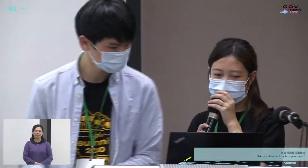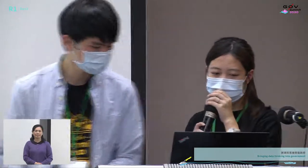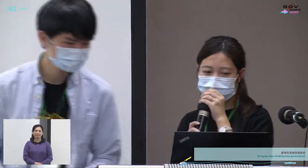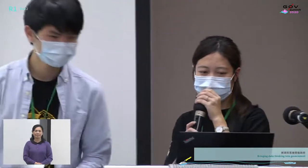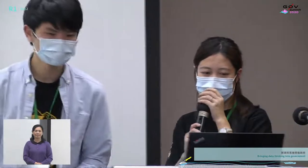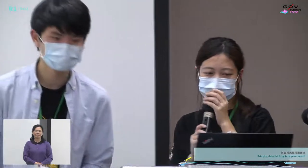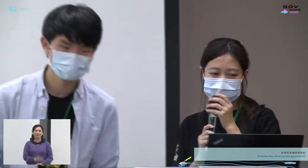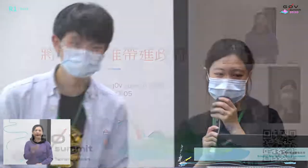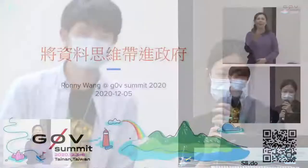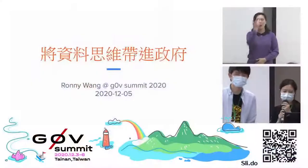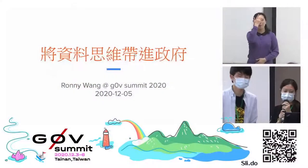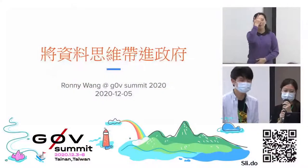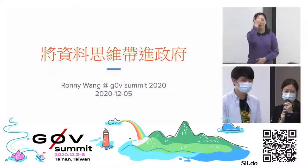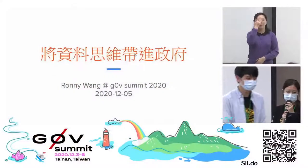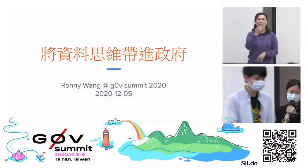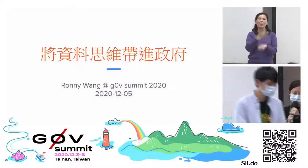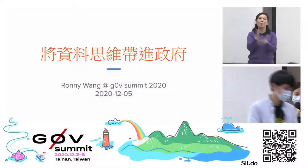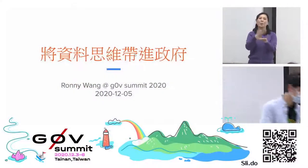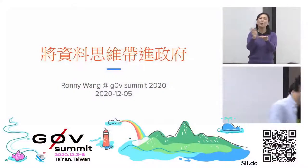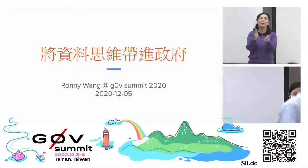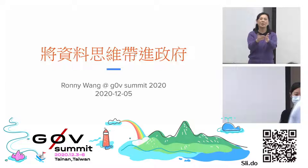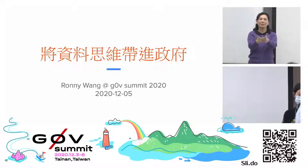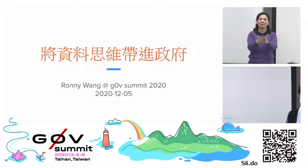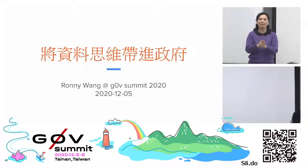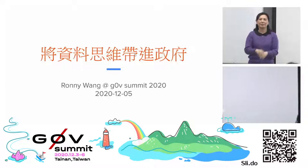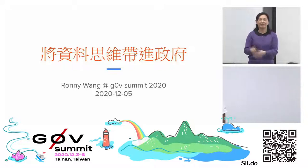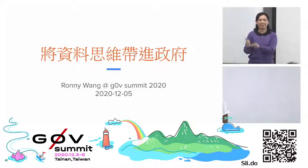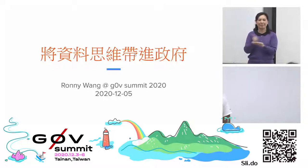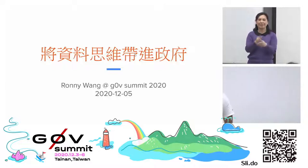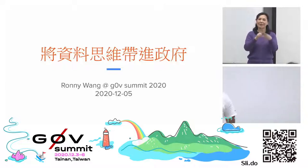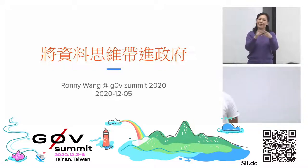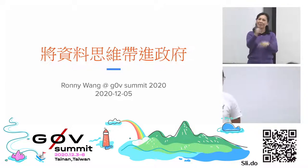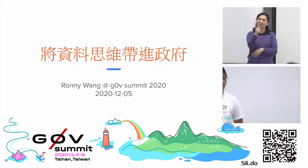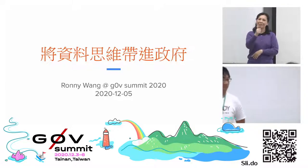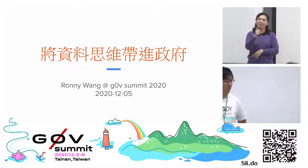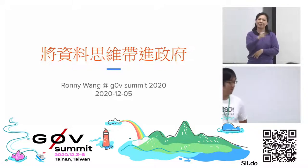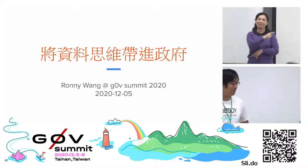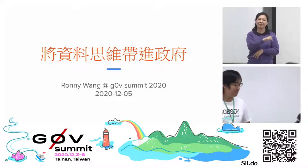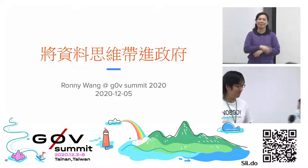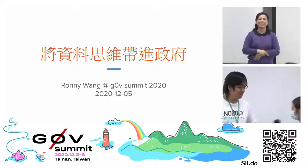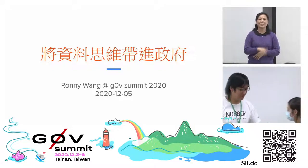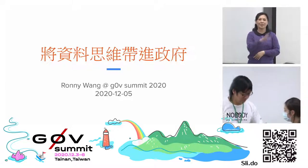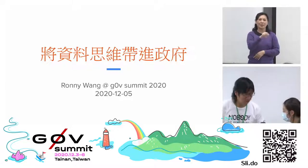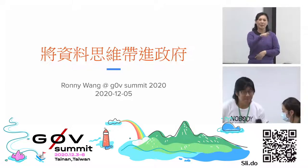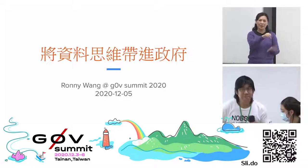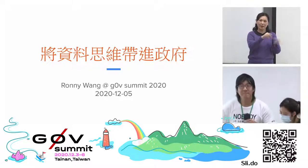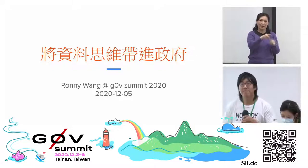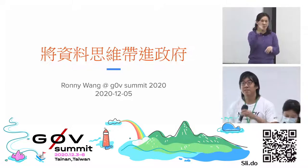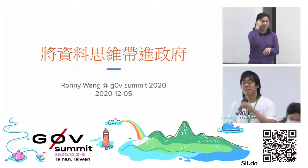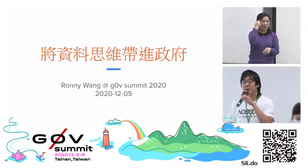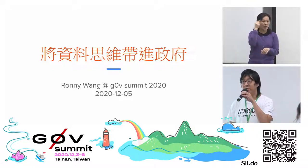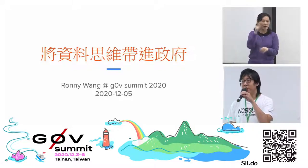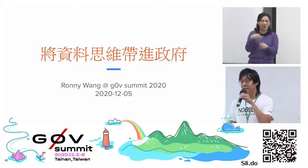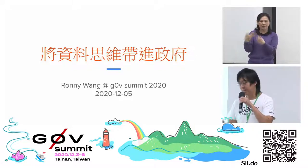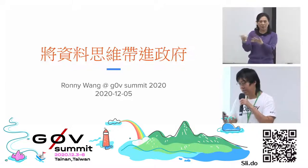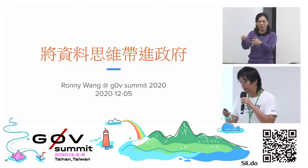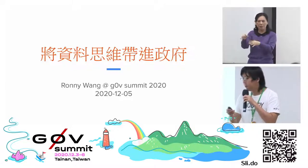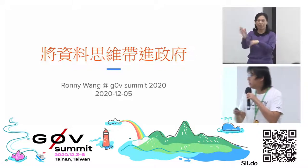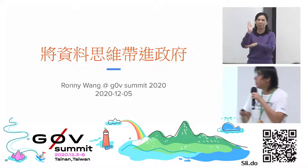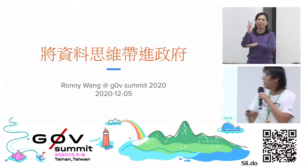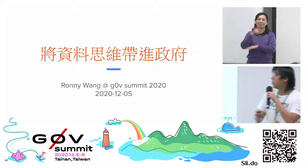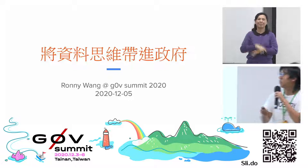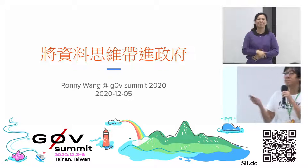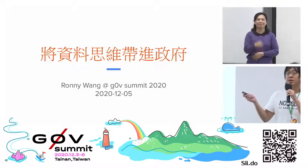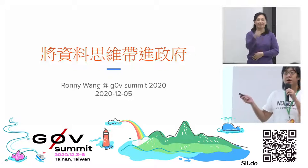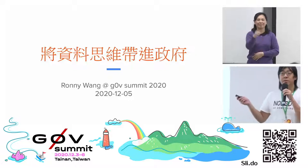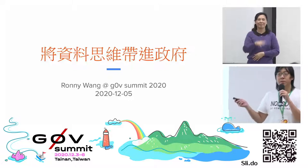刚才小小的技术错误，那接下来就请 Ronnie 来我们谈谈将资料思维带进政府。 好，那谢谢大家。